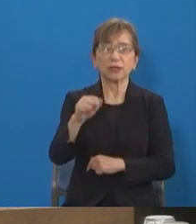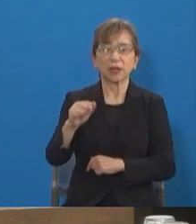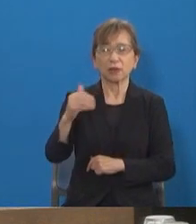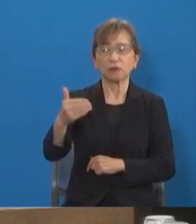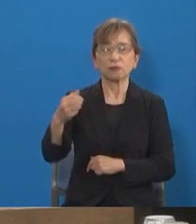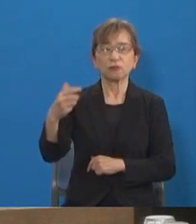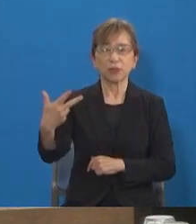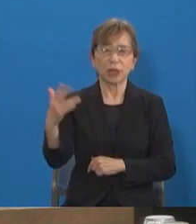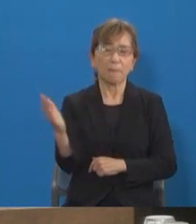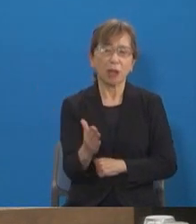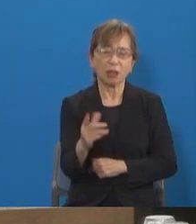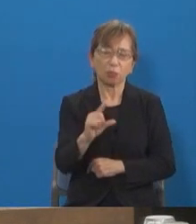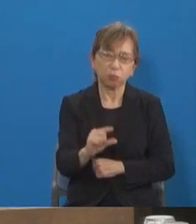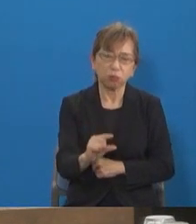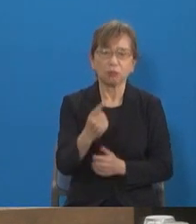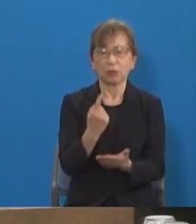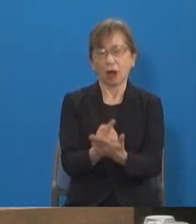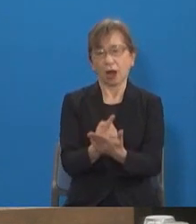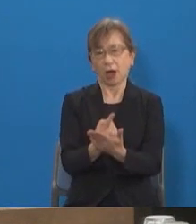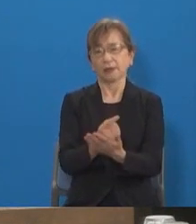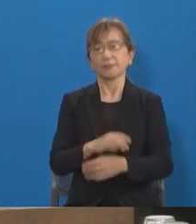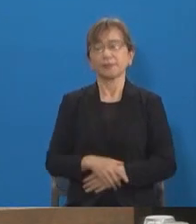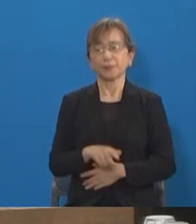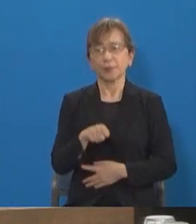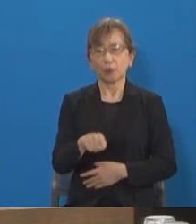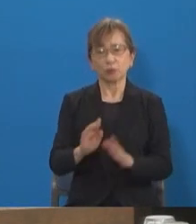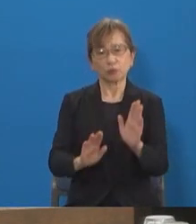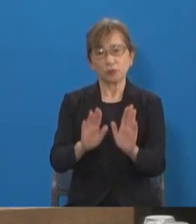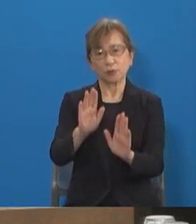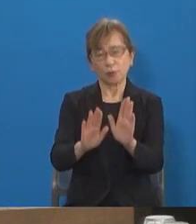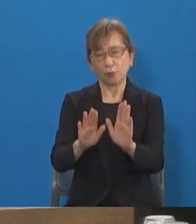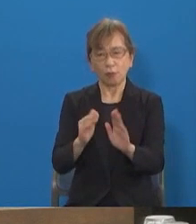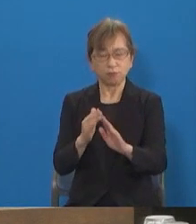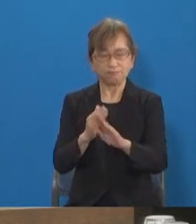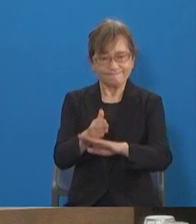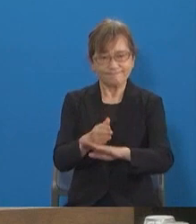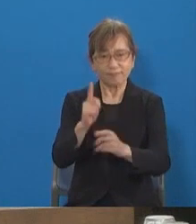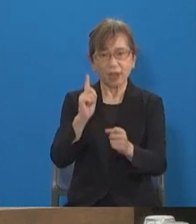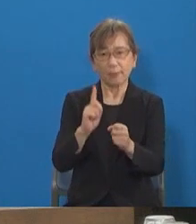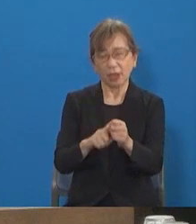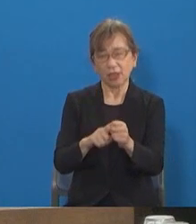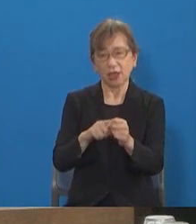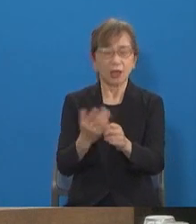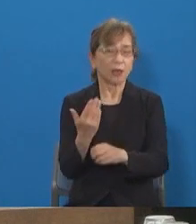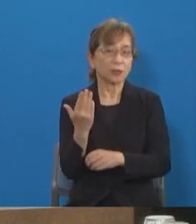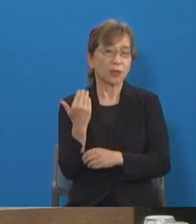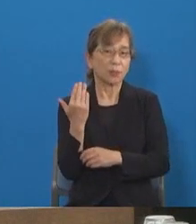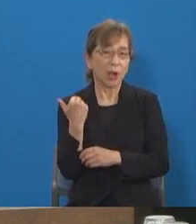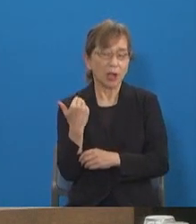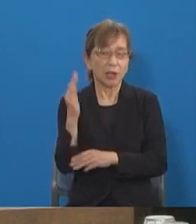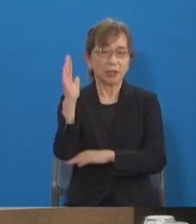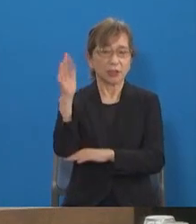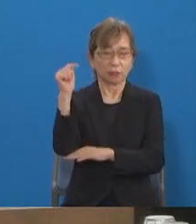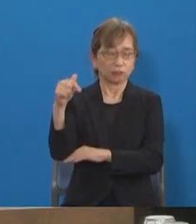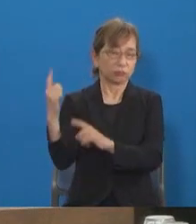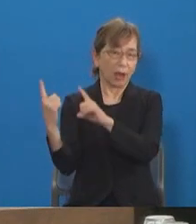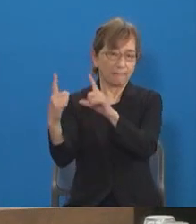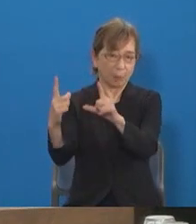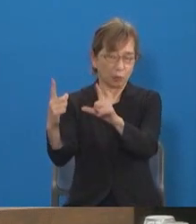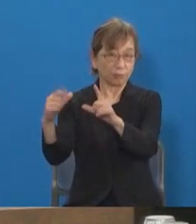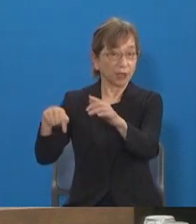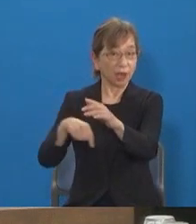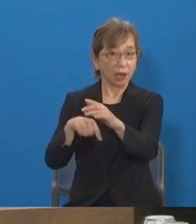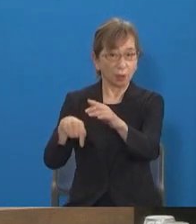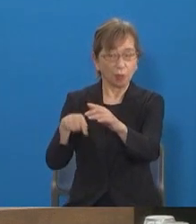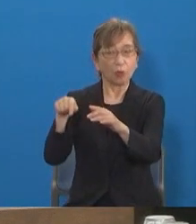13.97% にとどまっています。この状況を打破するため、先日政府が発表したい